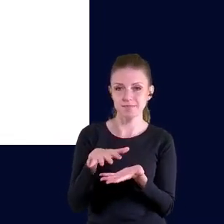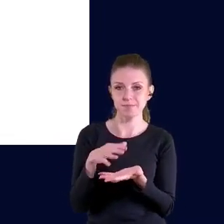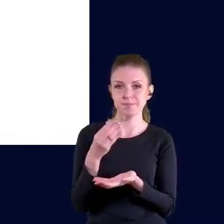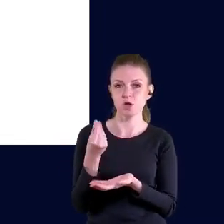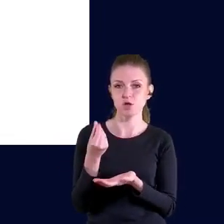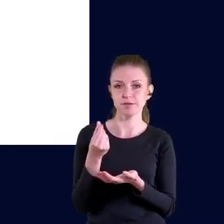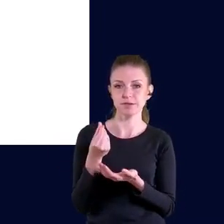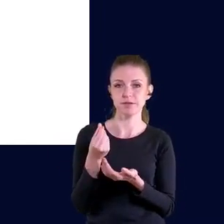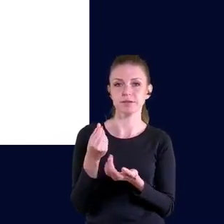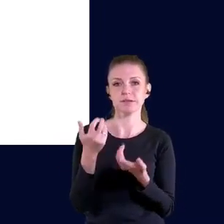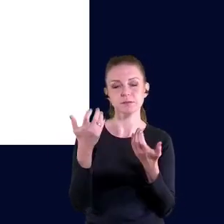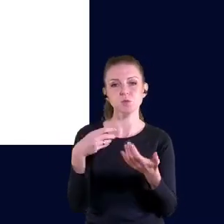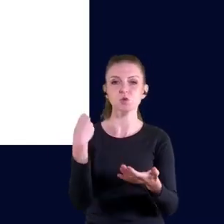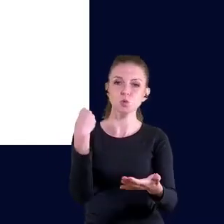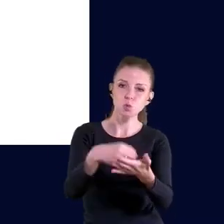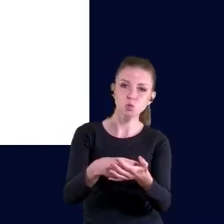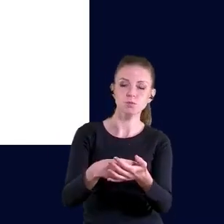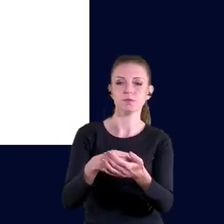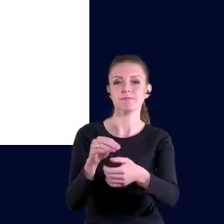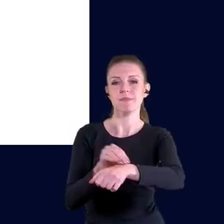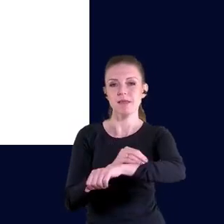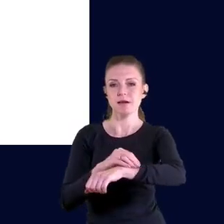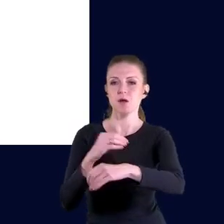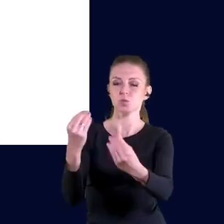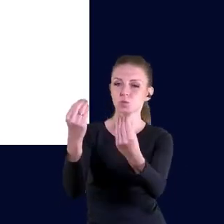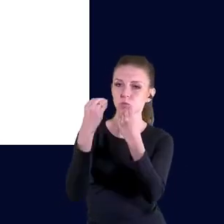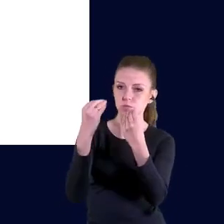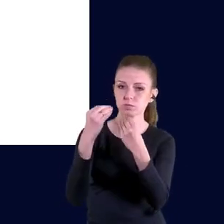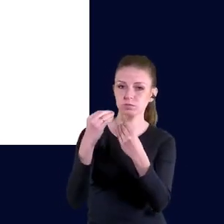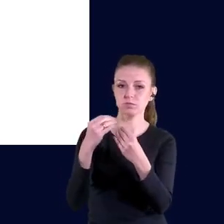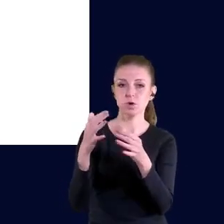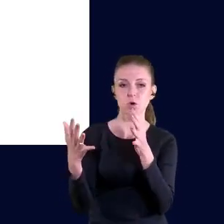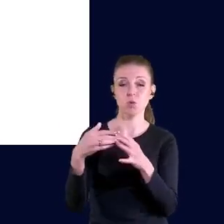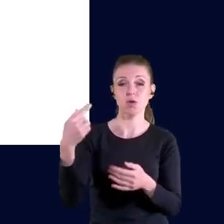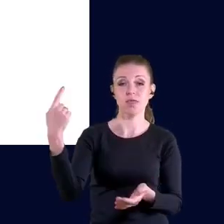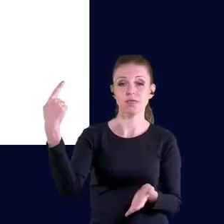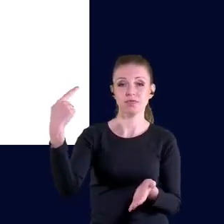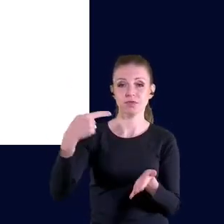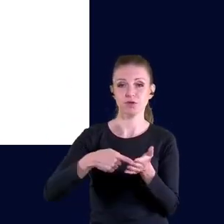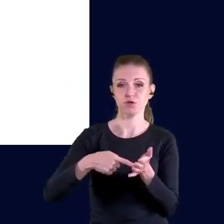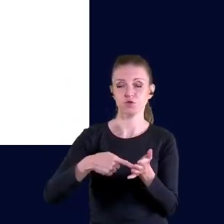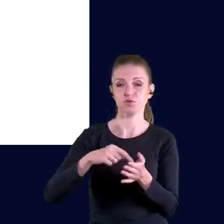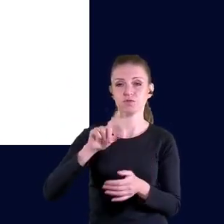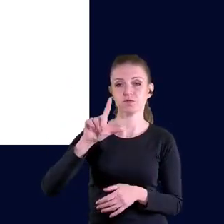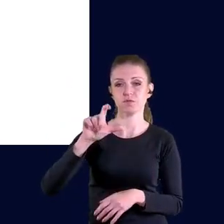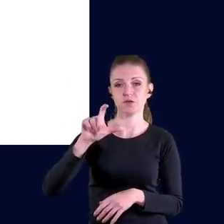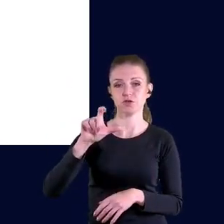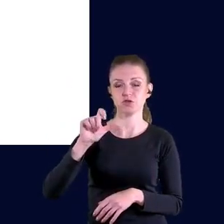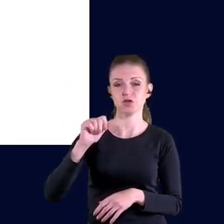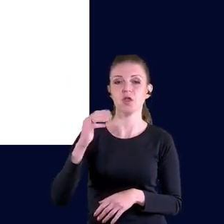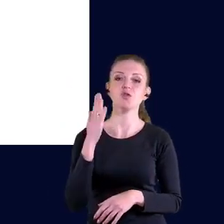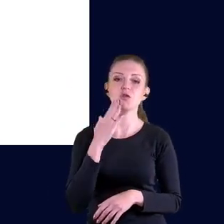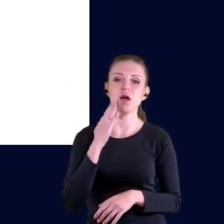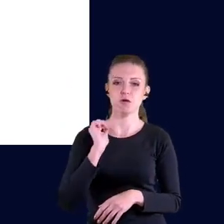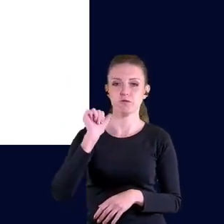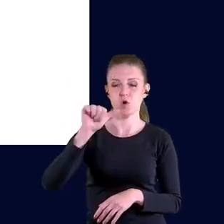z materiałami edukacyjnymi wynoszą średnio 1200 dolarów rocznie